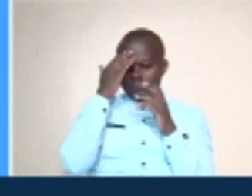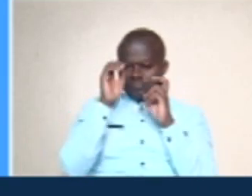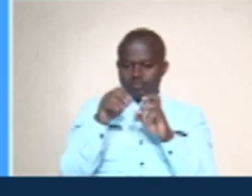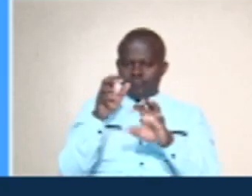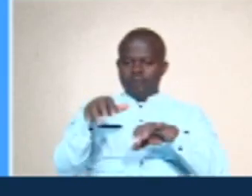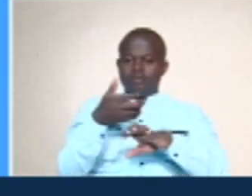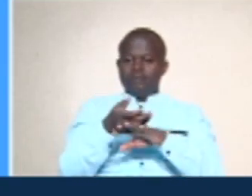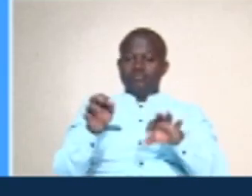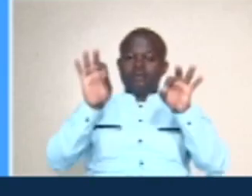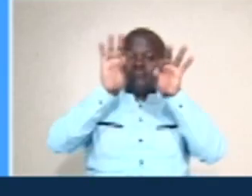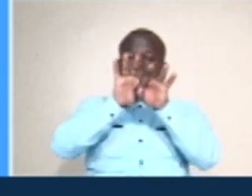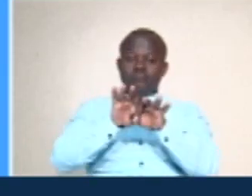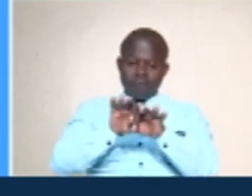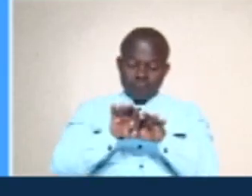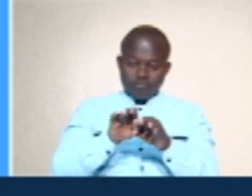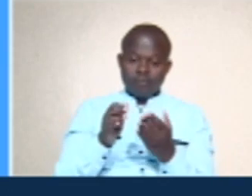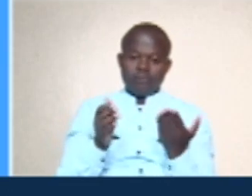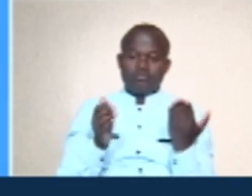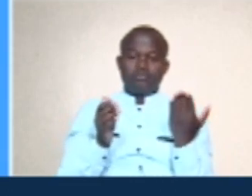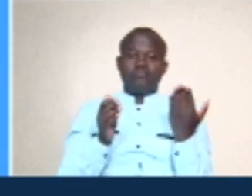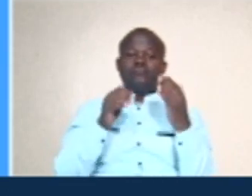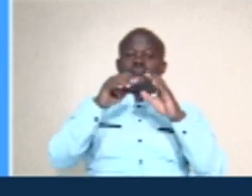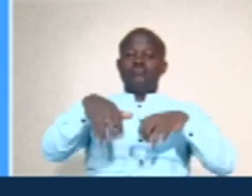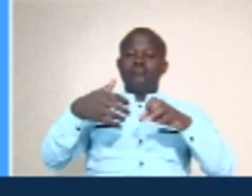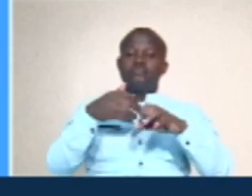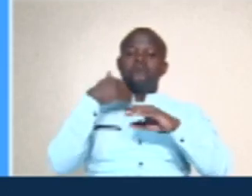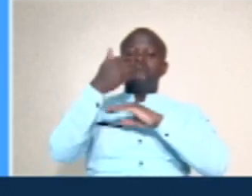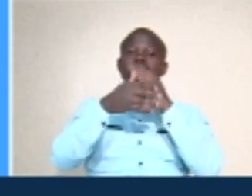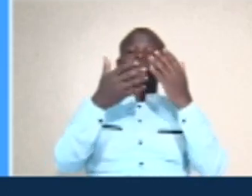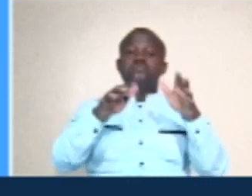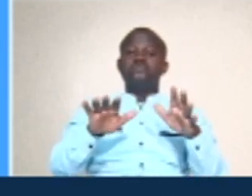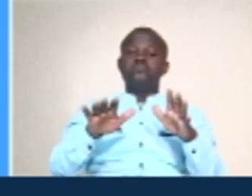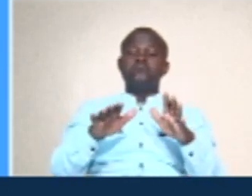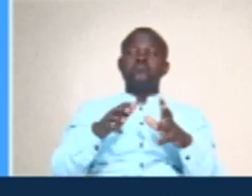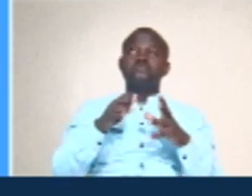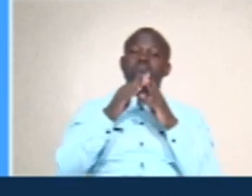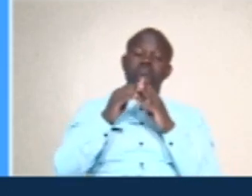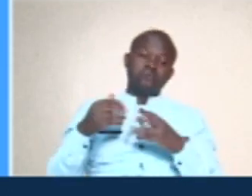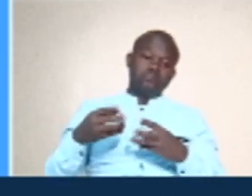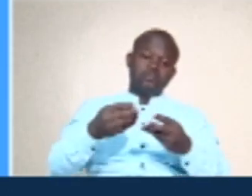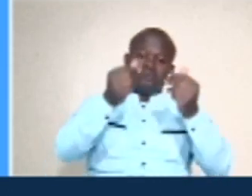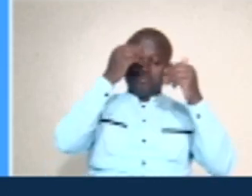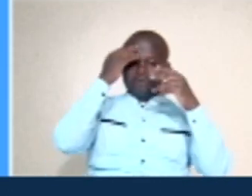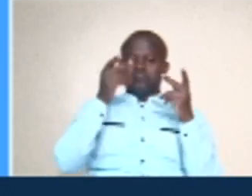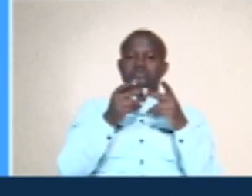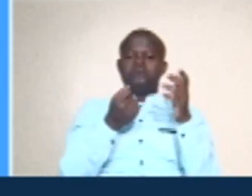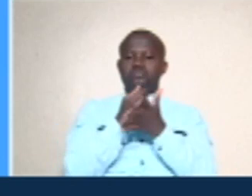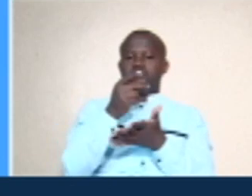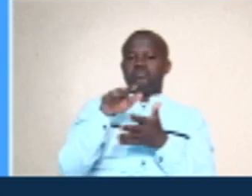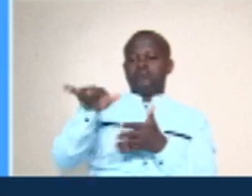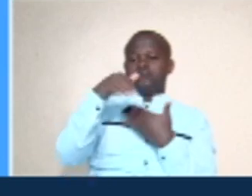wacukuye mining wacukuye ibyo by'agaciro ucukure numara gutaha inzu yawe itwarwe n'isuri kubera isuri wateye ku musozi haruguru aho